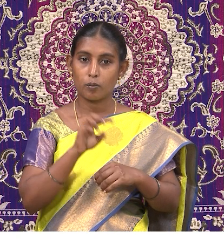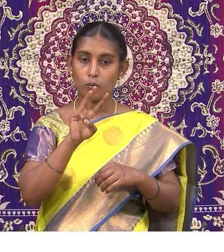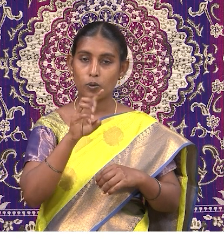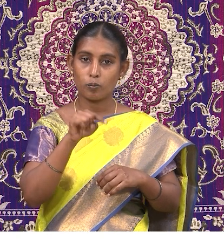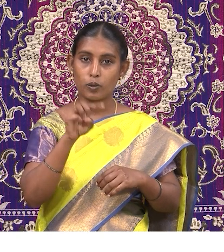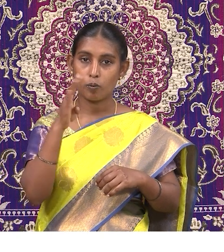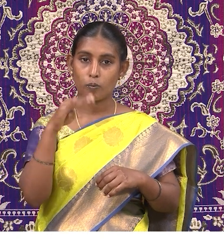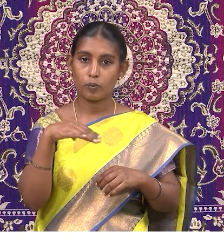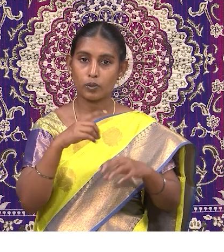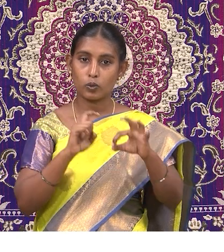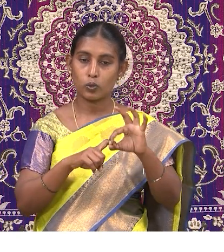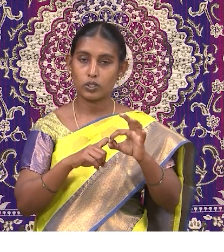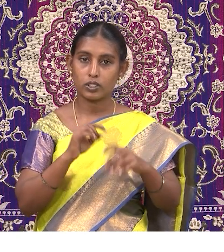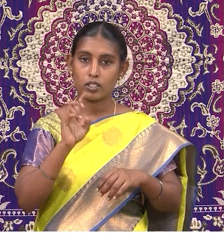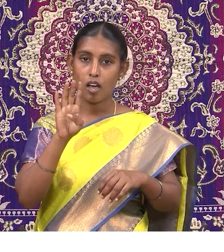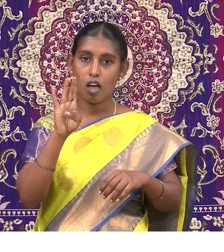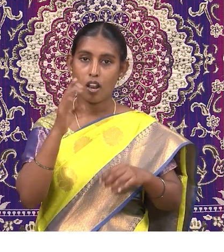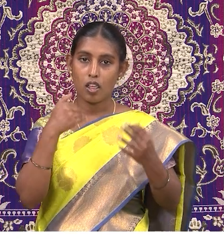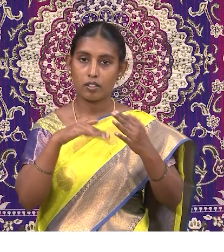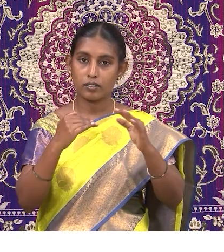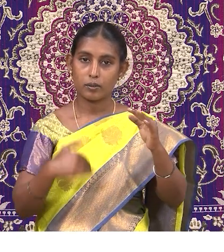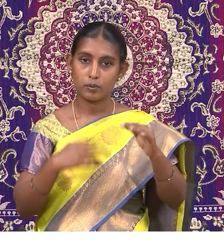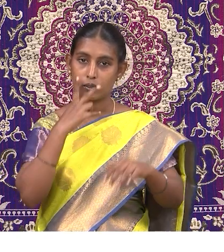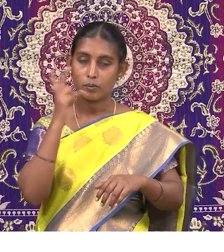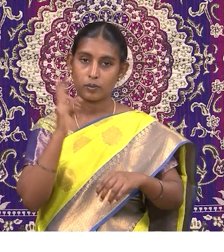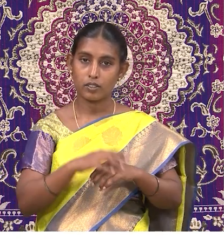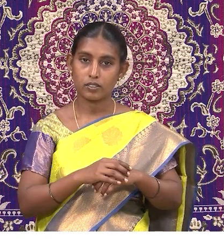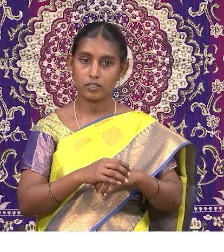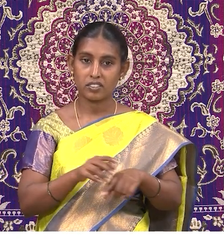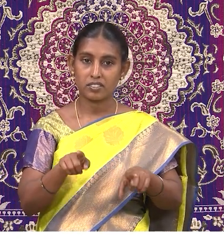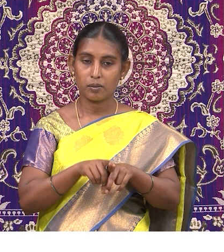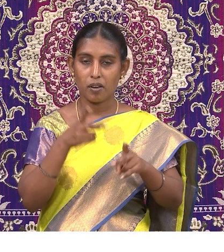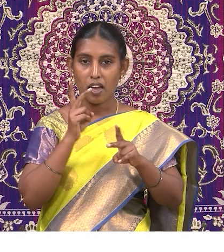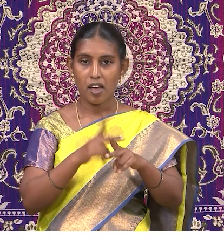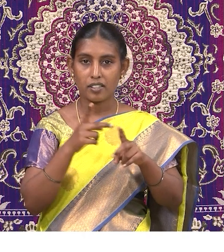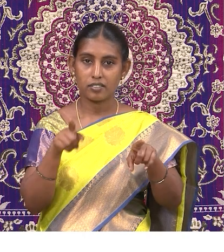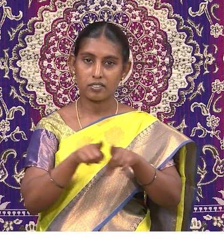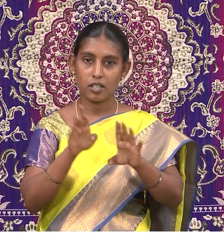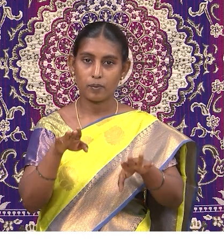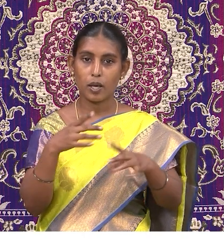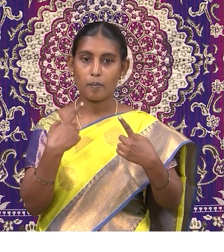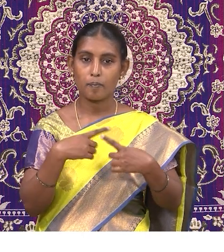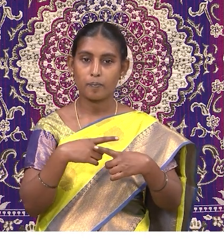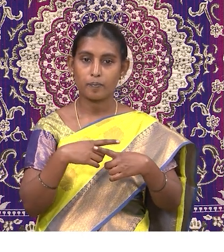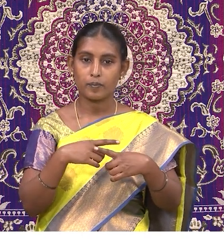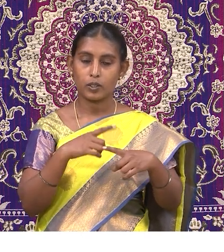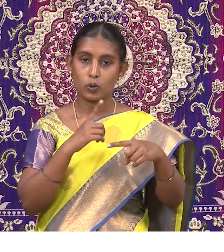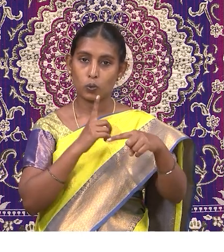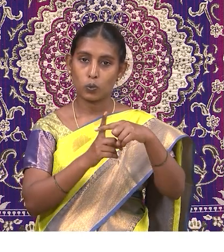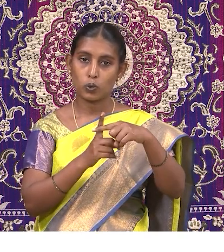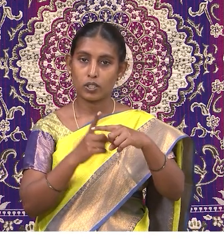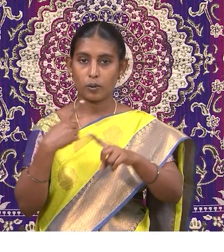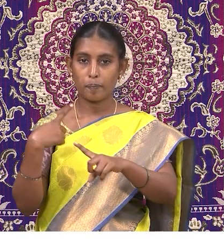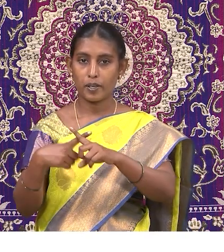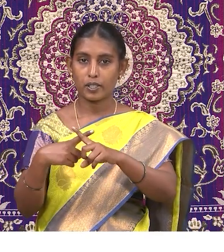கேள்வி 1 4வது சப்டிவிஷன் அதே கேள்விதான். மூலங்களின் கூடுதல் மற்றும்